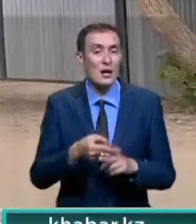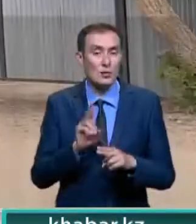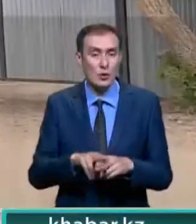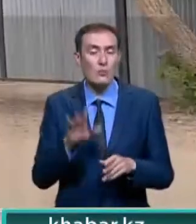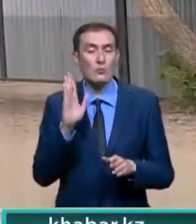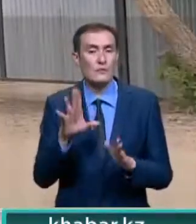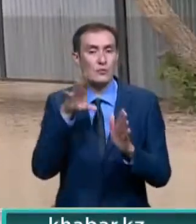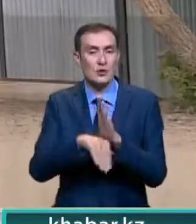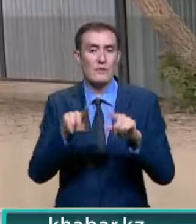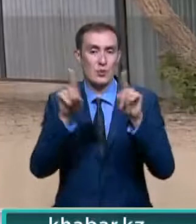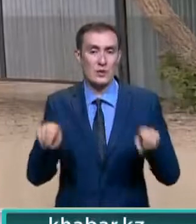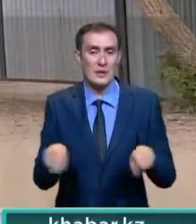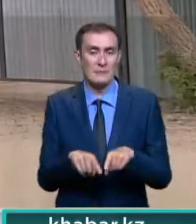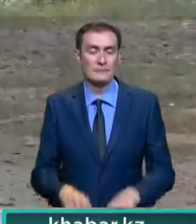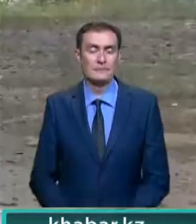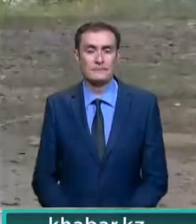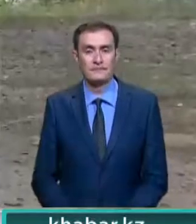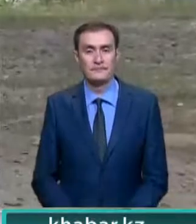бюллетенях.